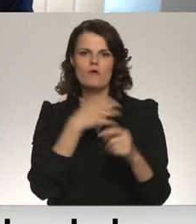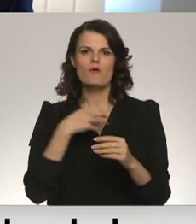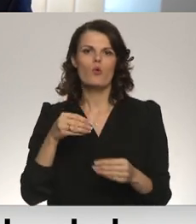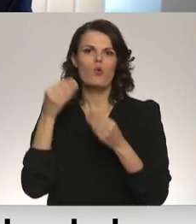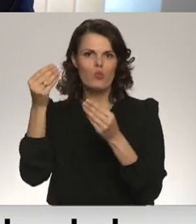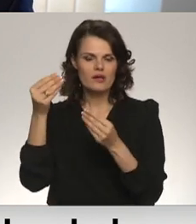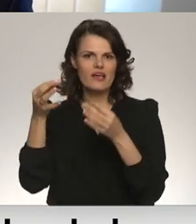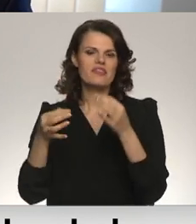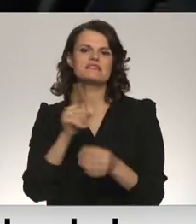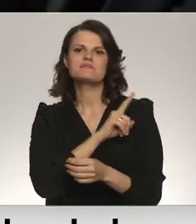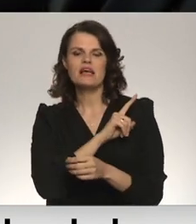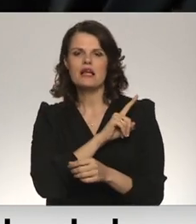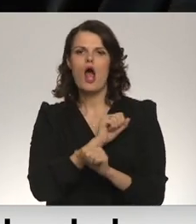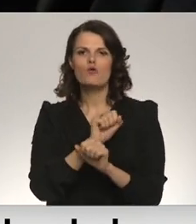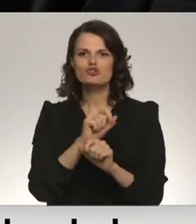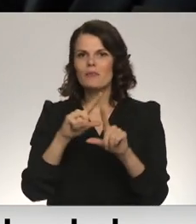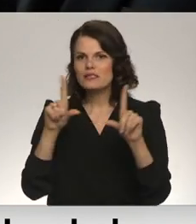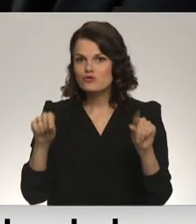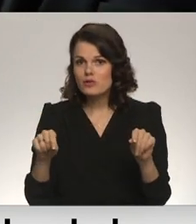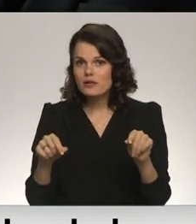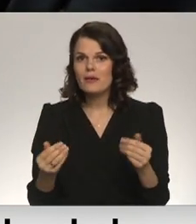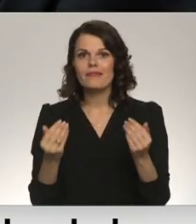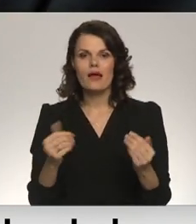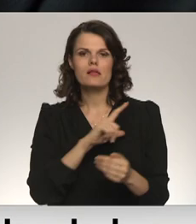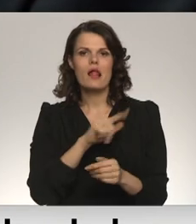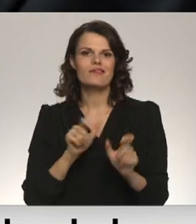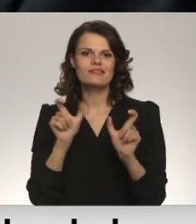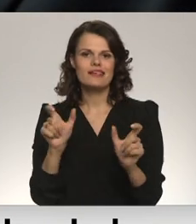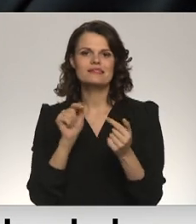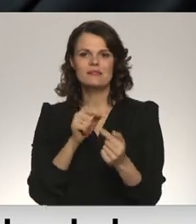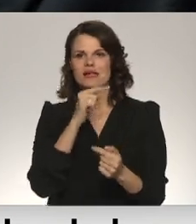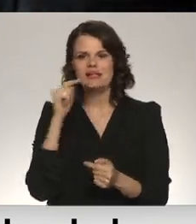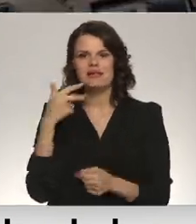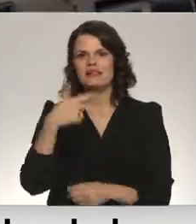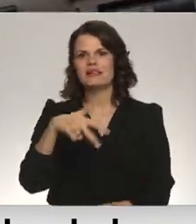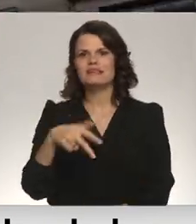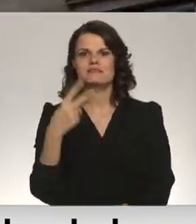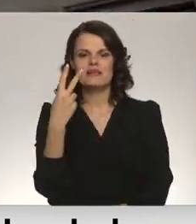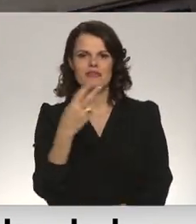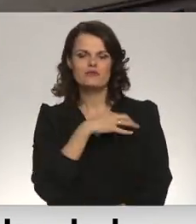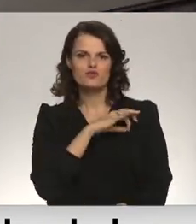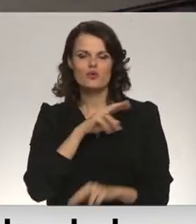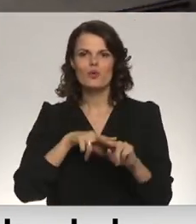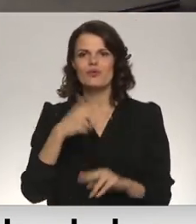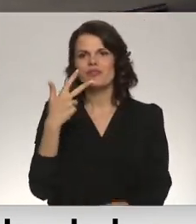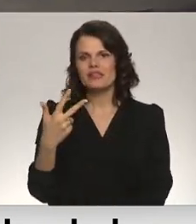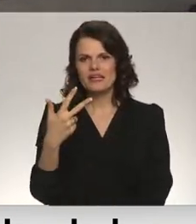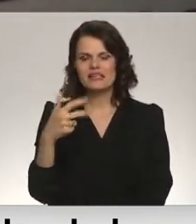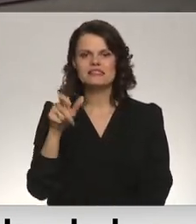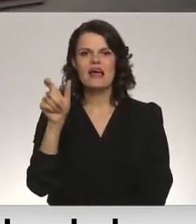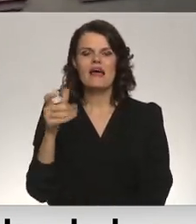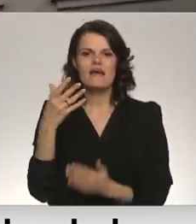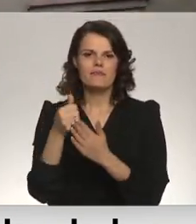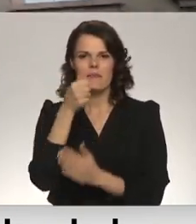tālāk tiesību sargājušajām institūcijām. Šobrīd Latvijā ar sankcijām pret Krieviju ir pakļautas 32 juridiskas un 3 fiziskas personas